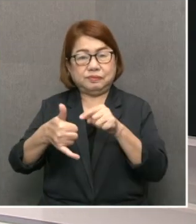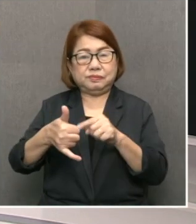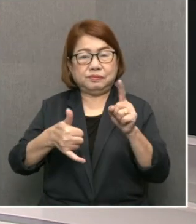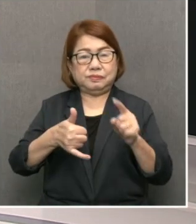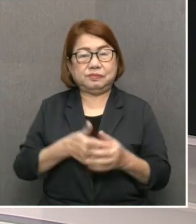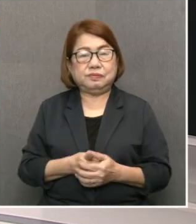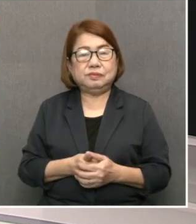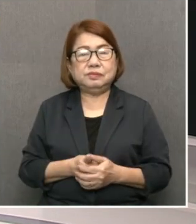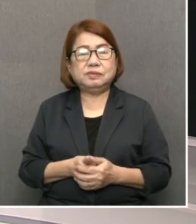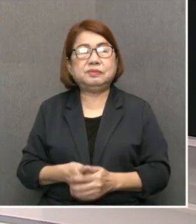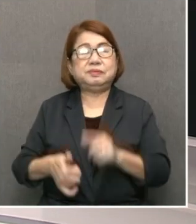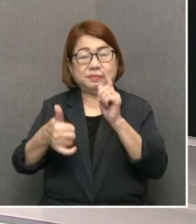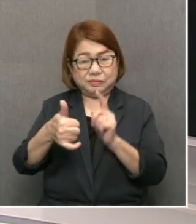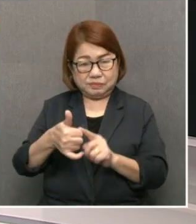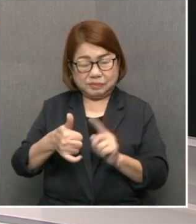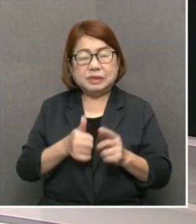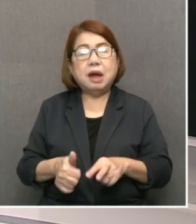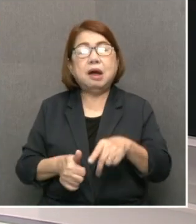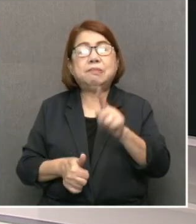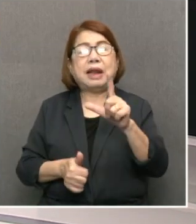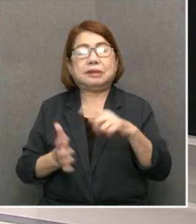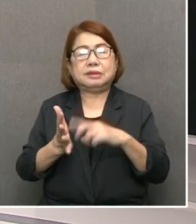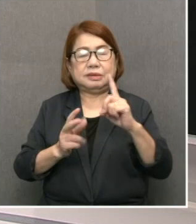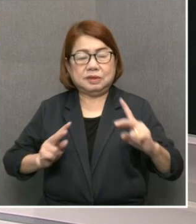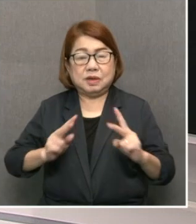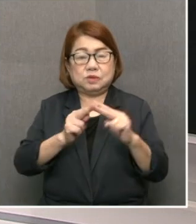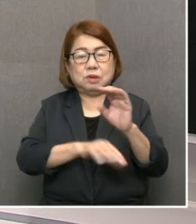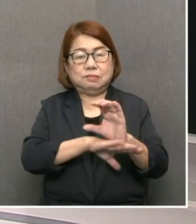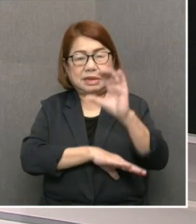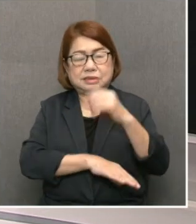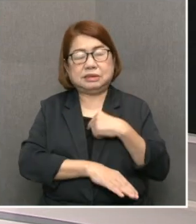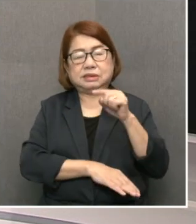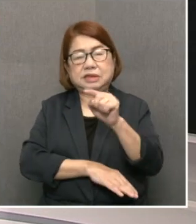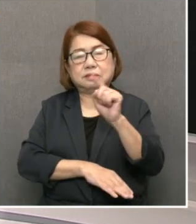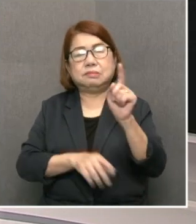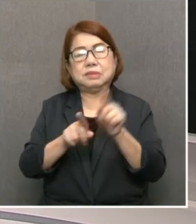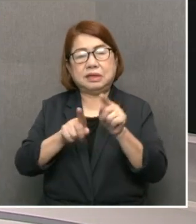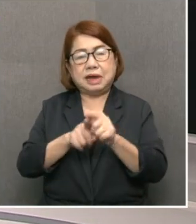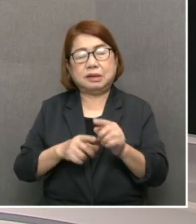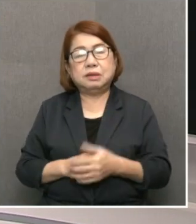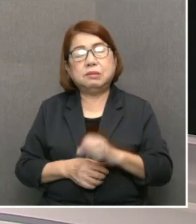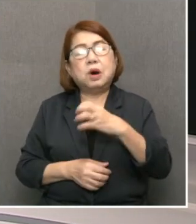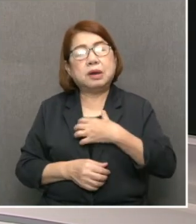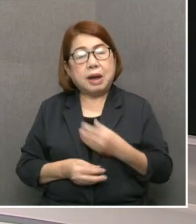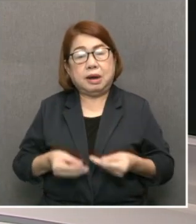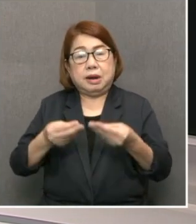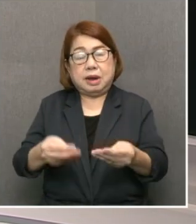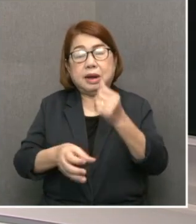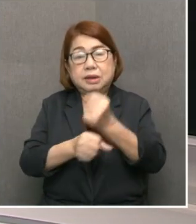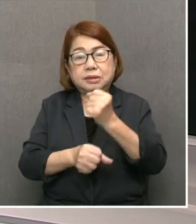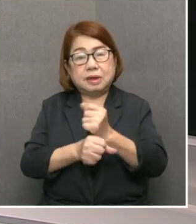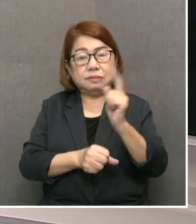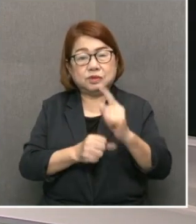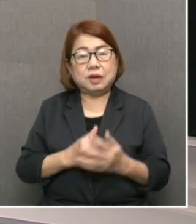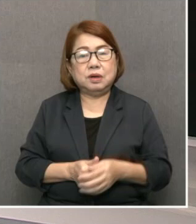างด้านของคุณสุทธิพงษ์จุนเจริญปลัดกระทรวงมหาดไทยนะคะก็มีข้อสั่งการเกี่ยวกับเรื่องนี้ค่ะบอกว่าสิ่งที่อยากให้ทำก็คือตอนนี้เนี่ย